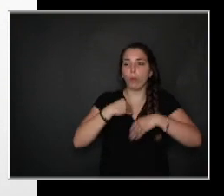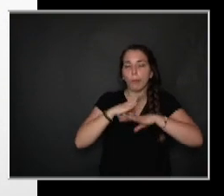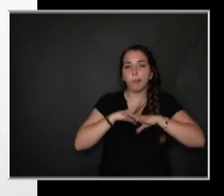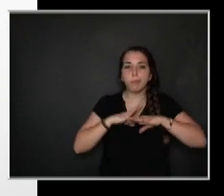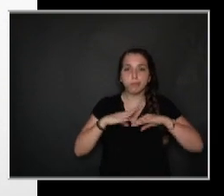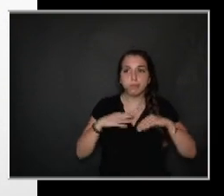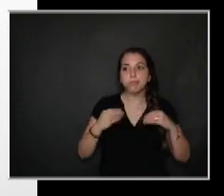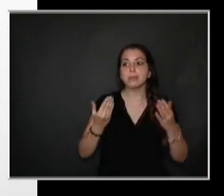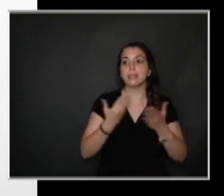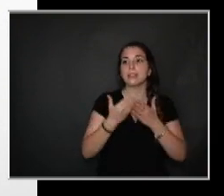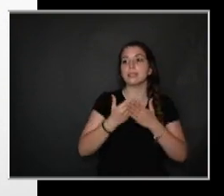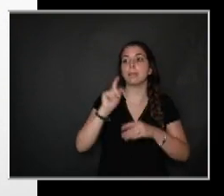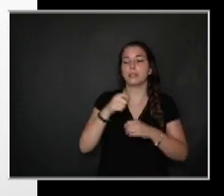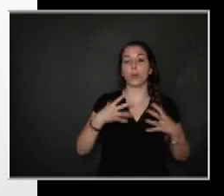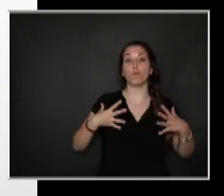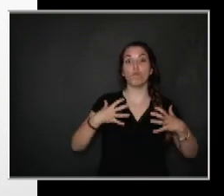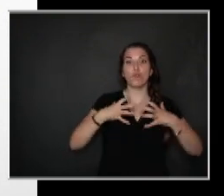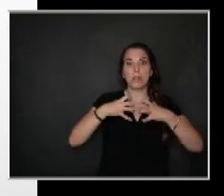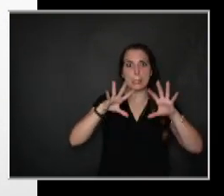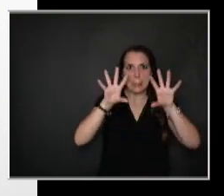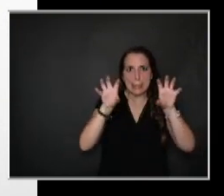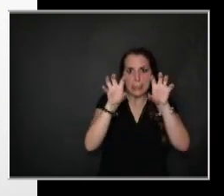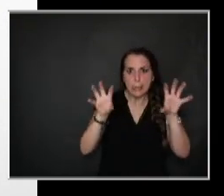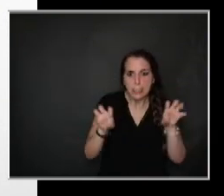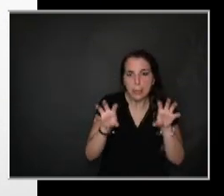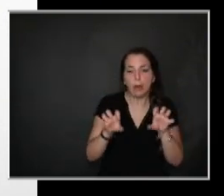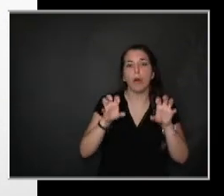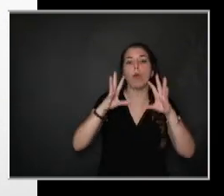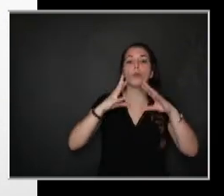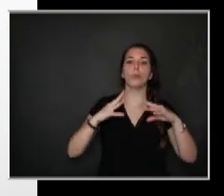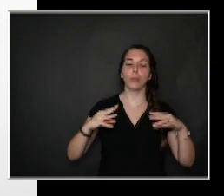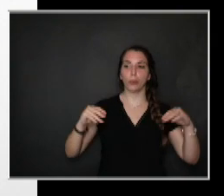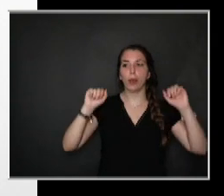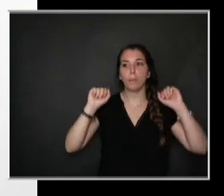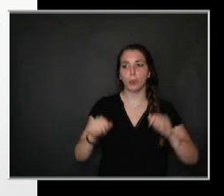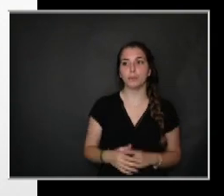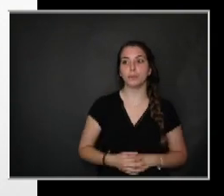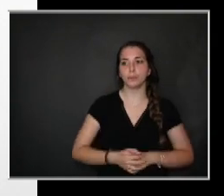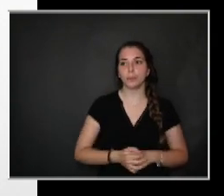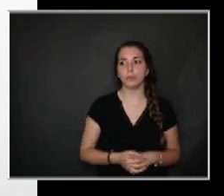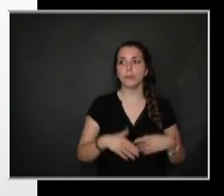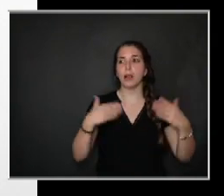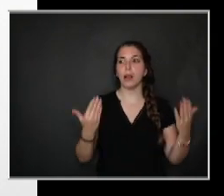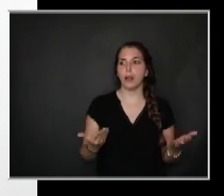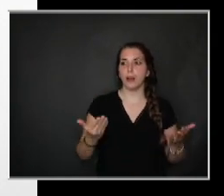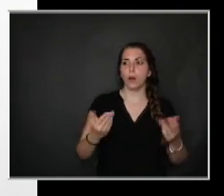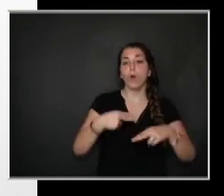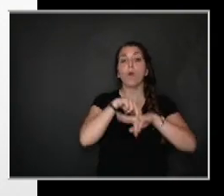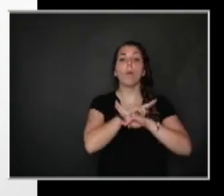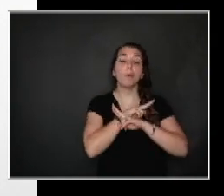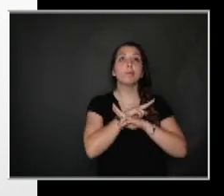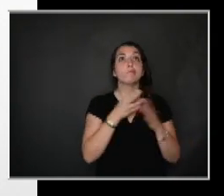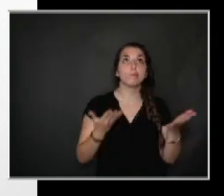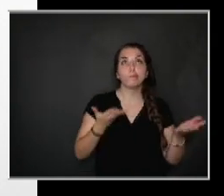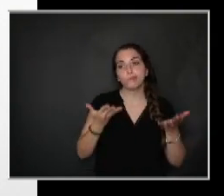vocation de réduire la contracture musculaire car on pense que c'est elle qui est douloureuse. Le repos, alors souvent, alors je me souviens, moi qui